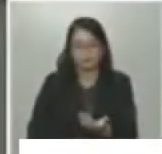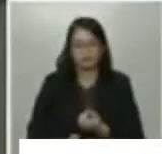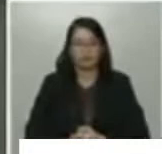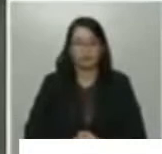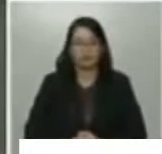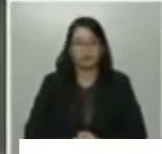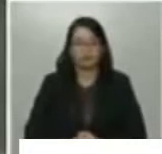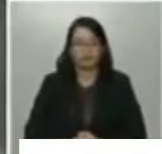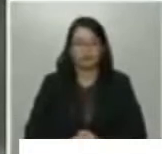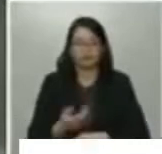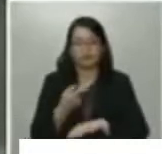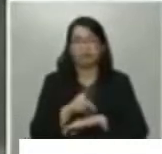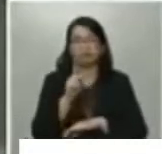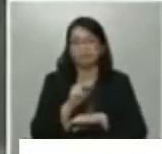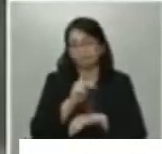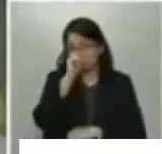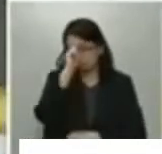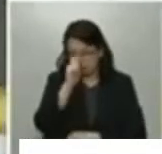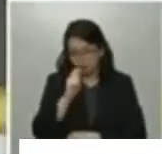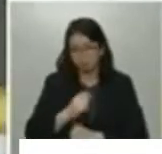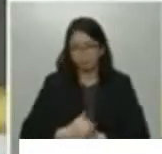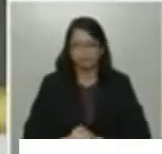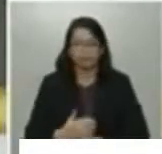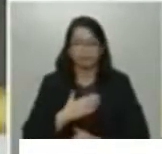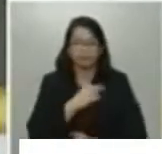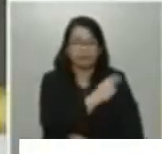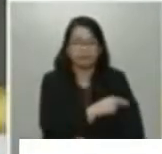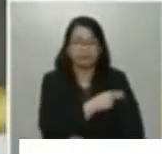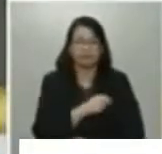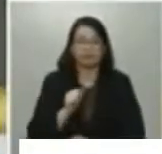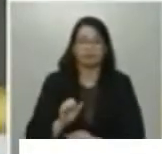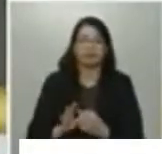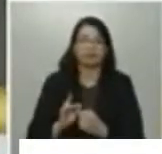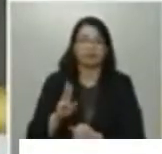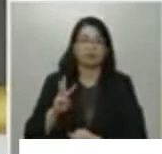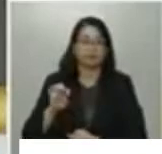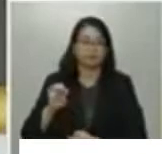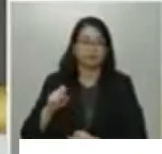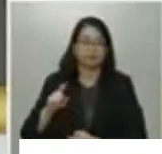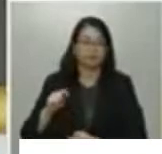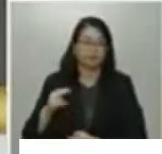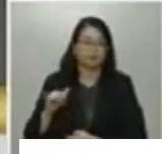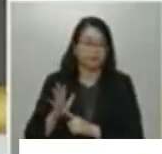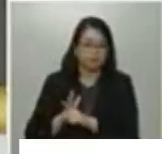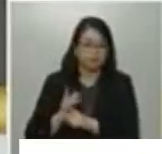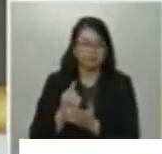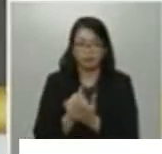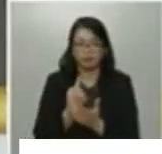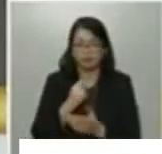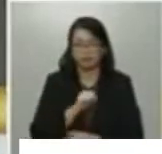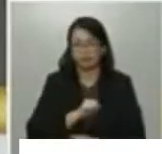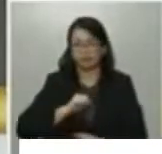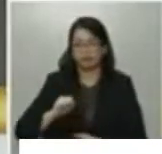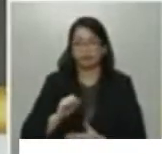ประธานสภาผู้แทนราษฎรที่เคารพกับผมนายแพทย์สุรวิทย์คนสมบูรณ์สมาชิกสภาผู้แทนราษฎร